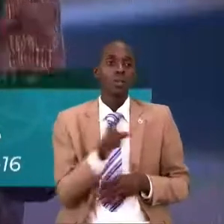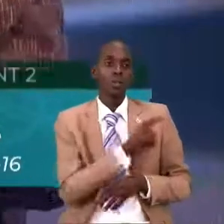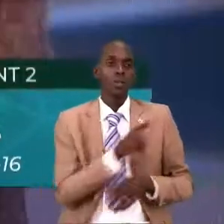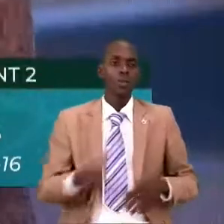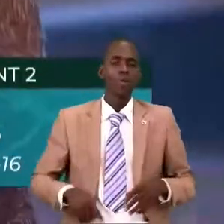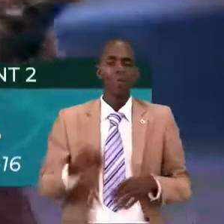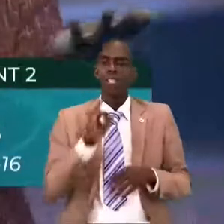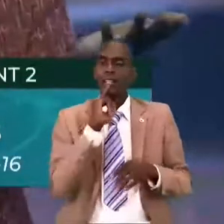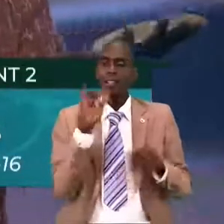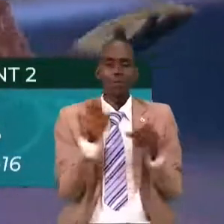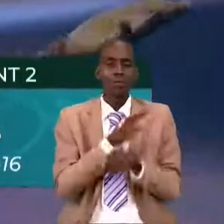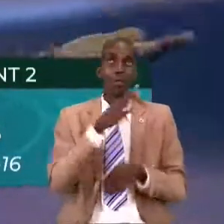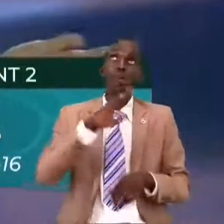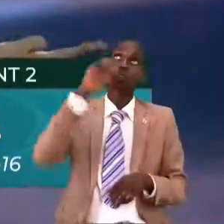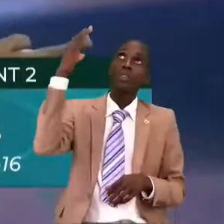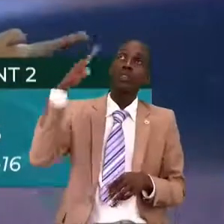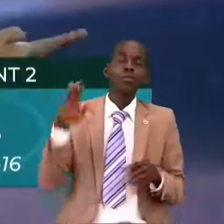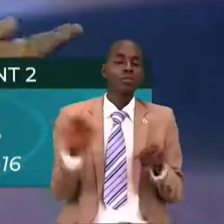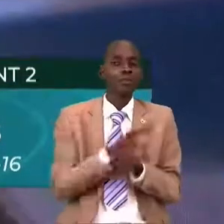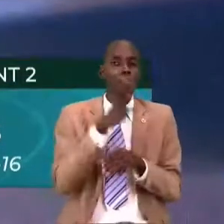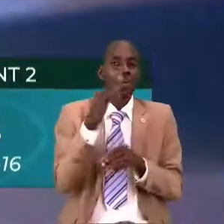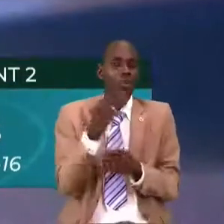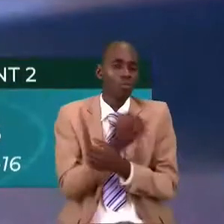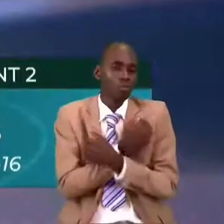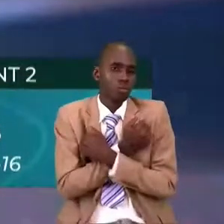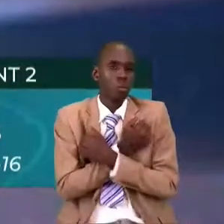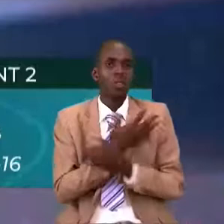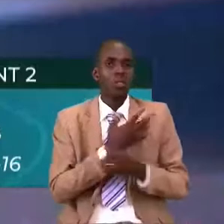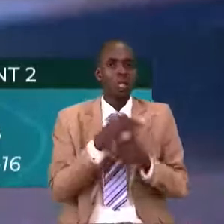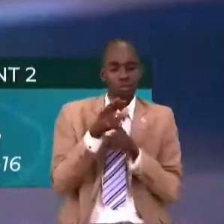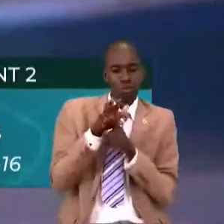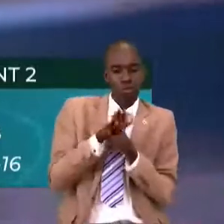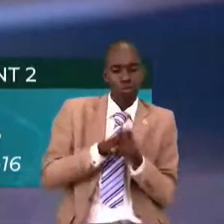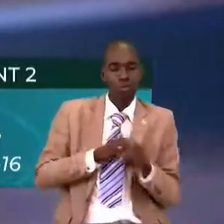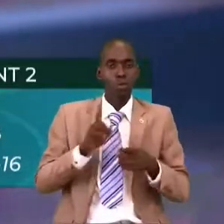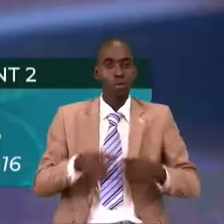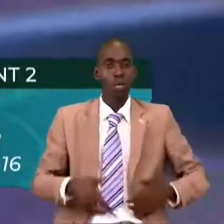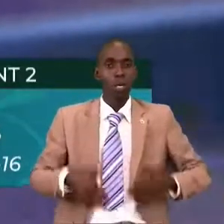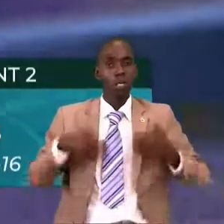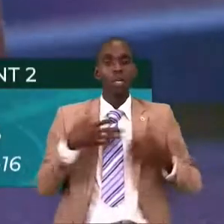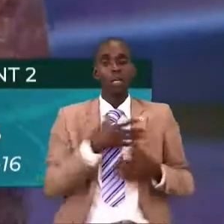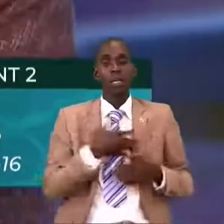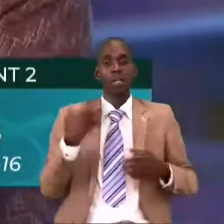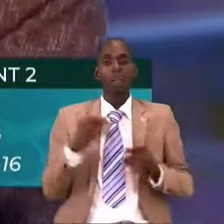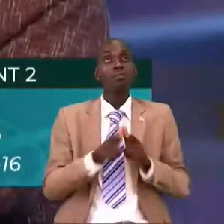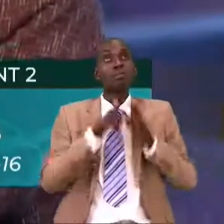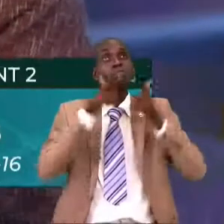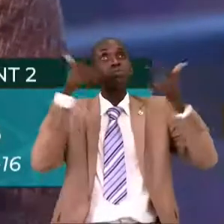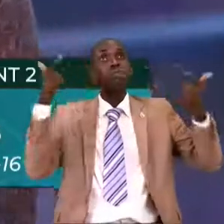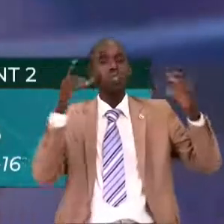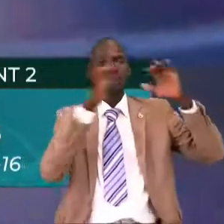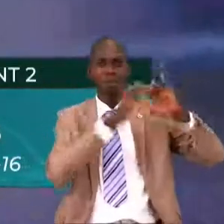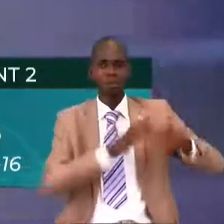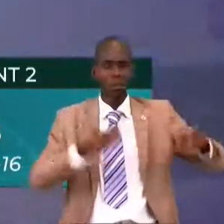et plein de bonté. Voyons, partout nous allons, dans les psaumes, partout nous tournons, dans